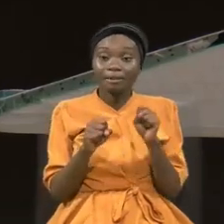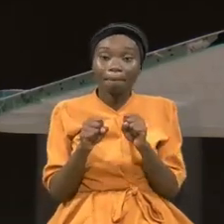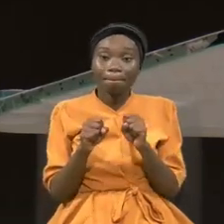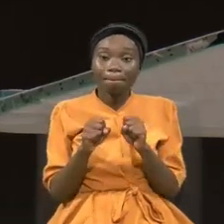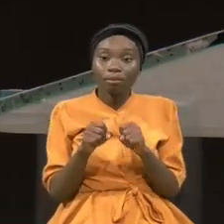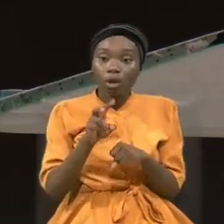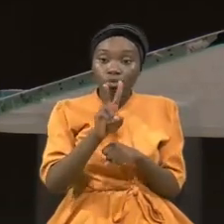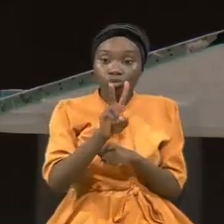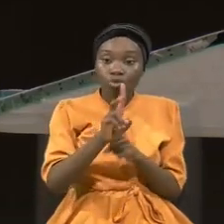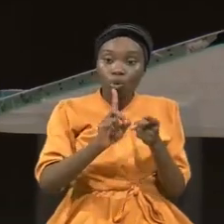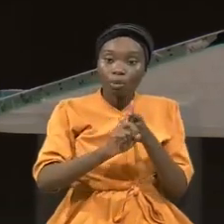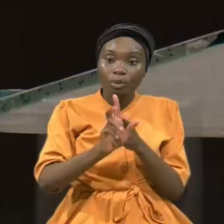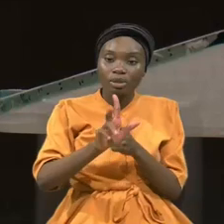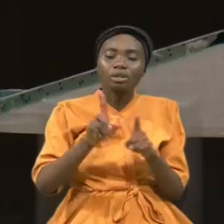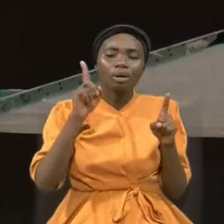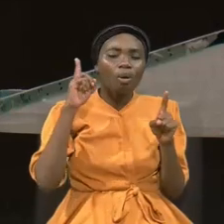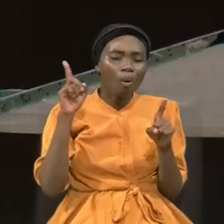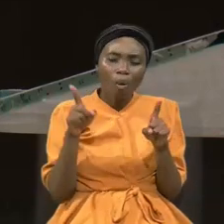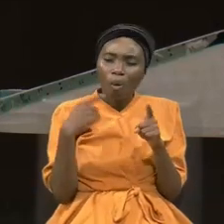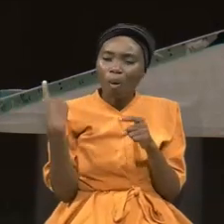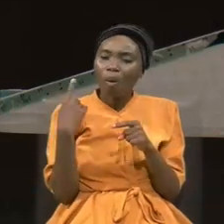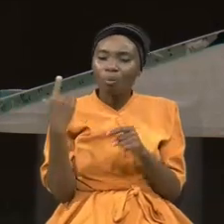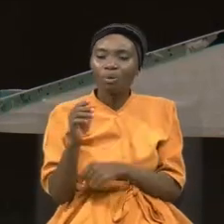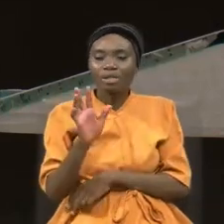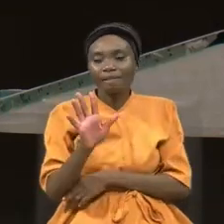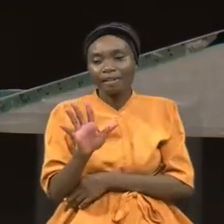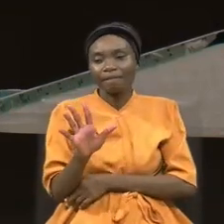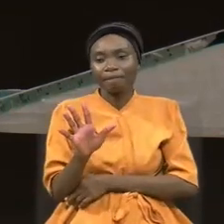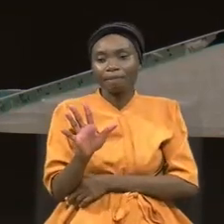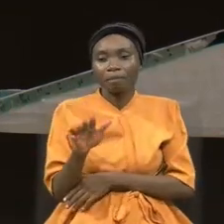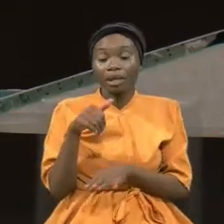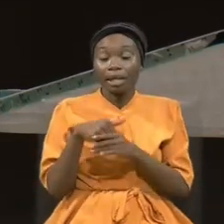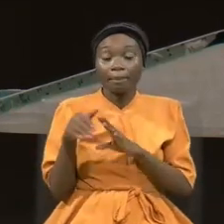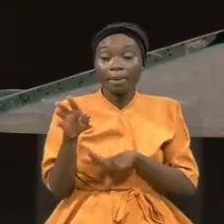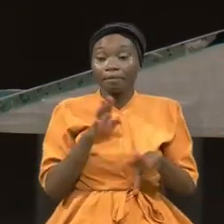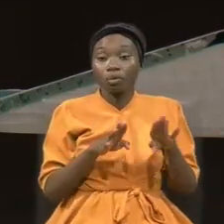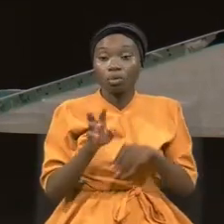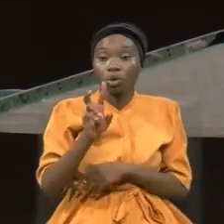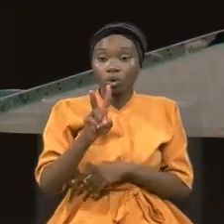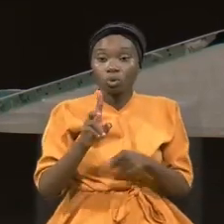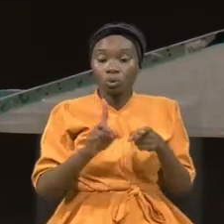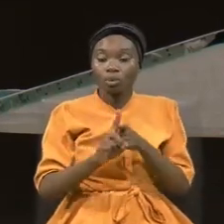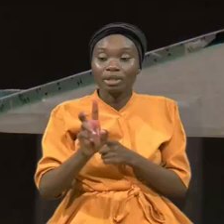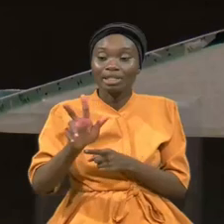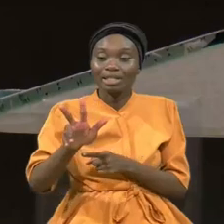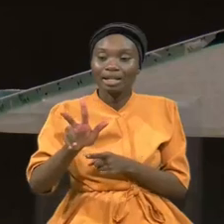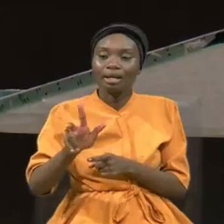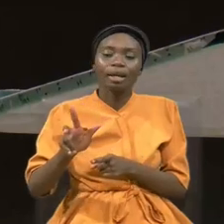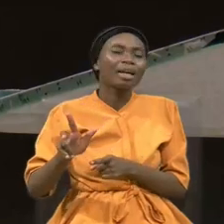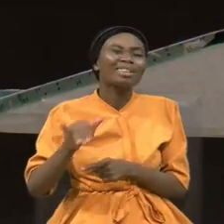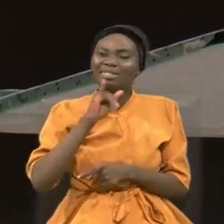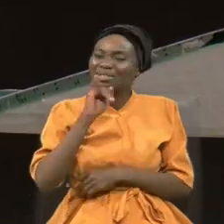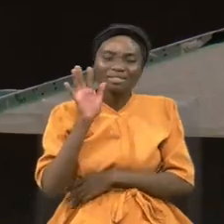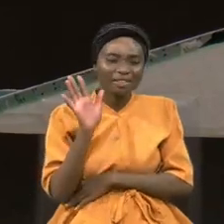Dans la science, ou bien, disons, dans l'algèbre, comment vous l'appelez, dans l'arithmétique, 2